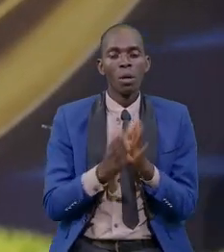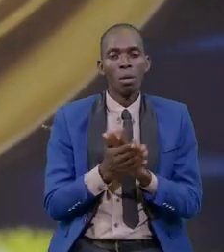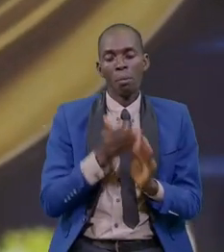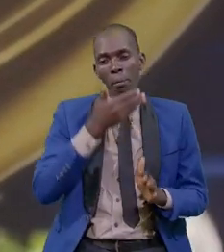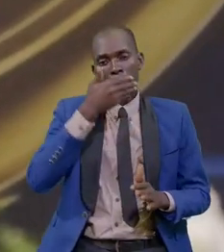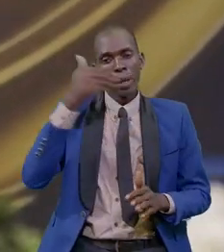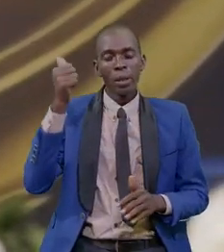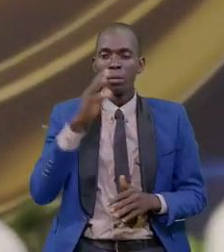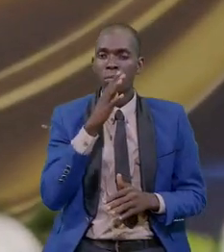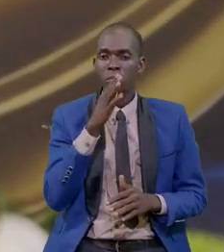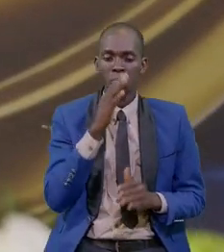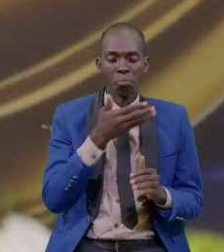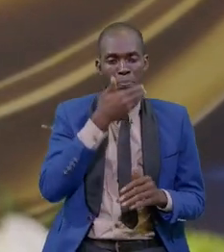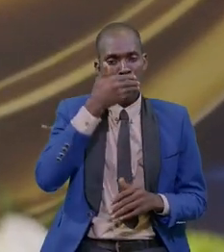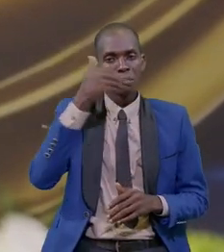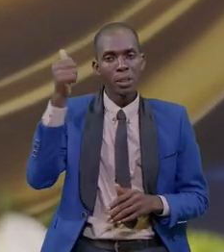devenir